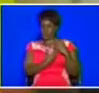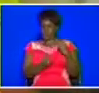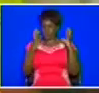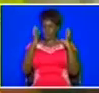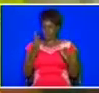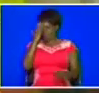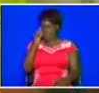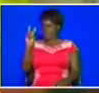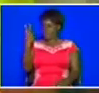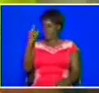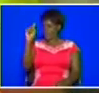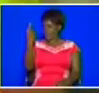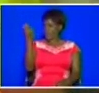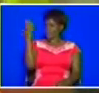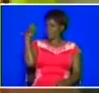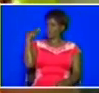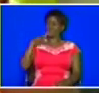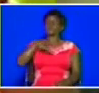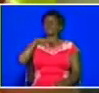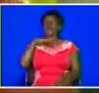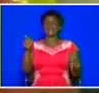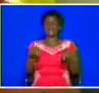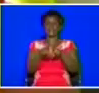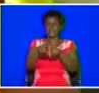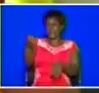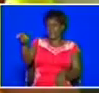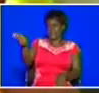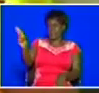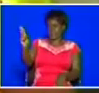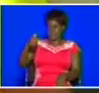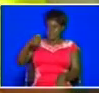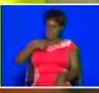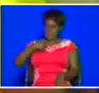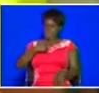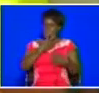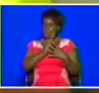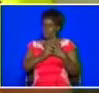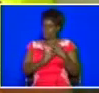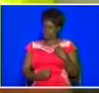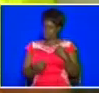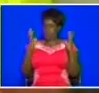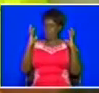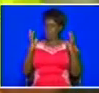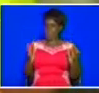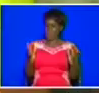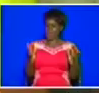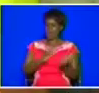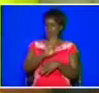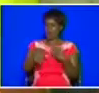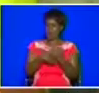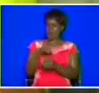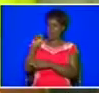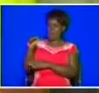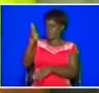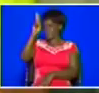huyo kuna mja wa Bahari Baa alikufa hivo hivo kupigwa risasi ya kifua tunasitika sana Na jamaa wote Wa stage hapa kwayo tunaomba